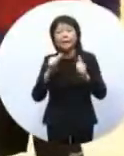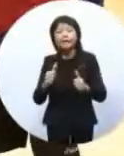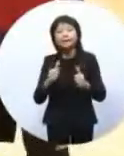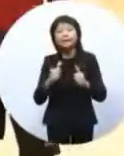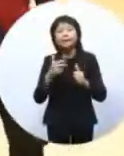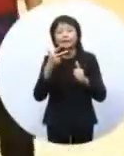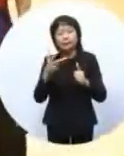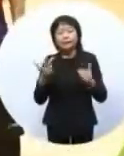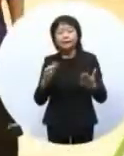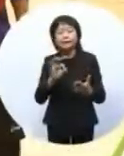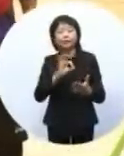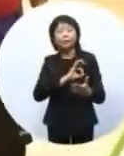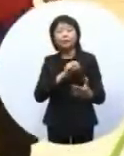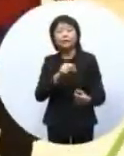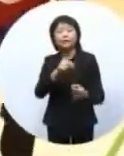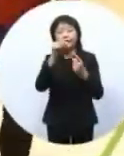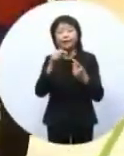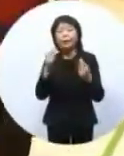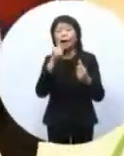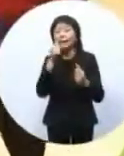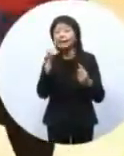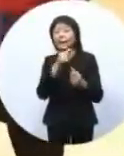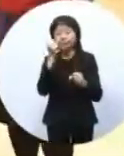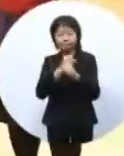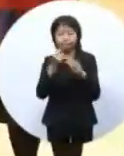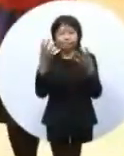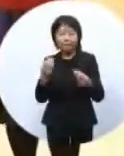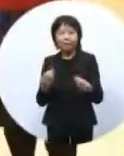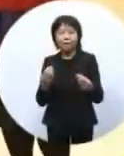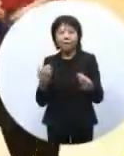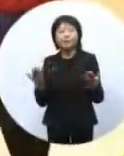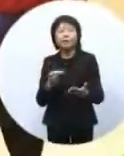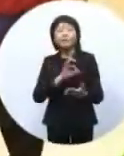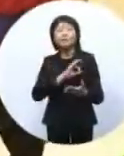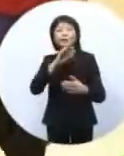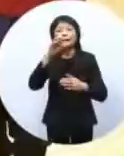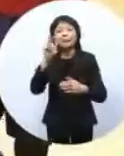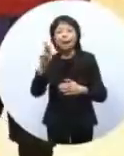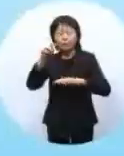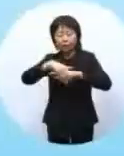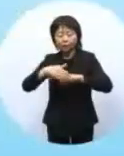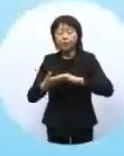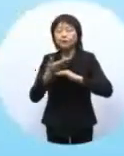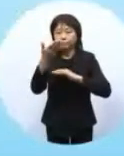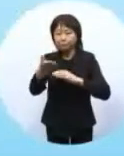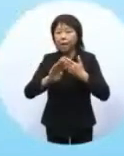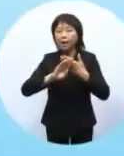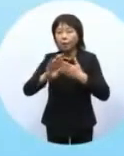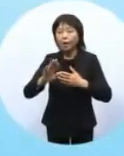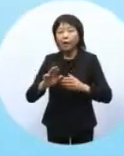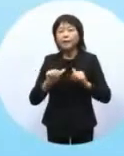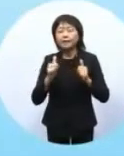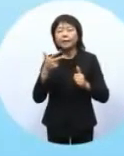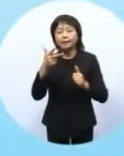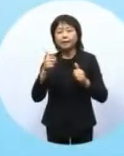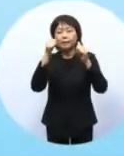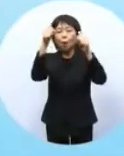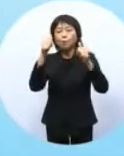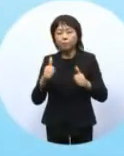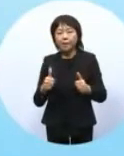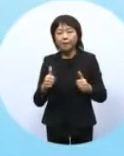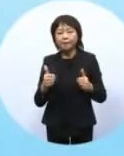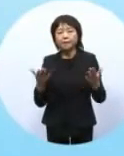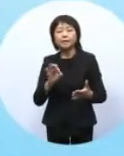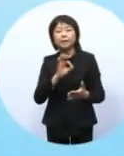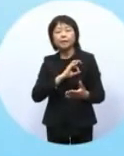採用案内が出来上がりました。職員課窓口での配布のほか、茅ヶ崎市ホームページ職